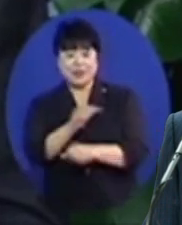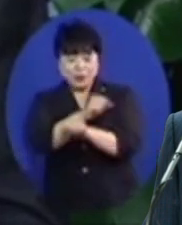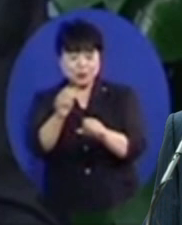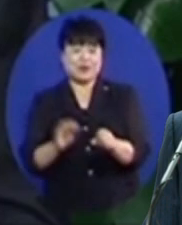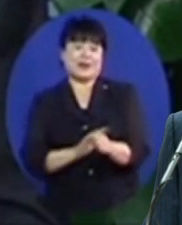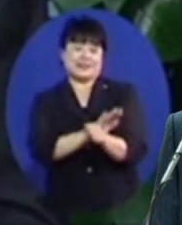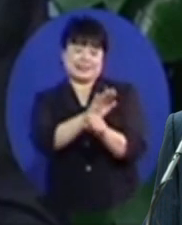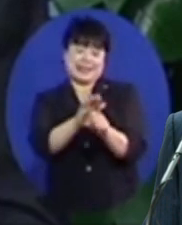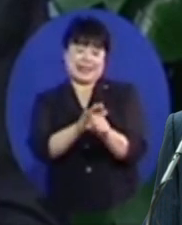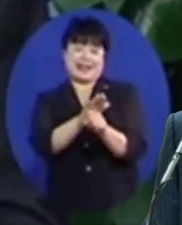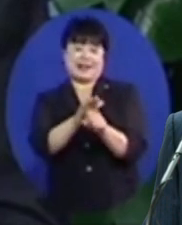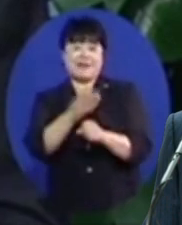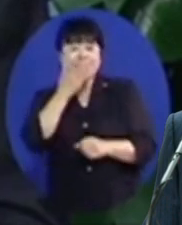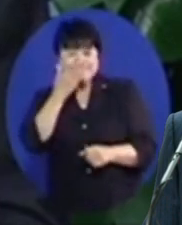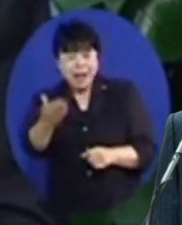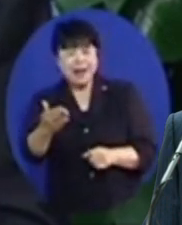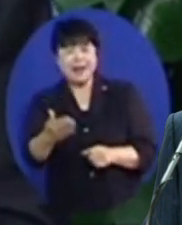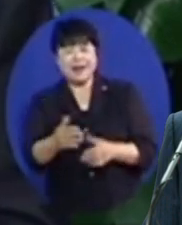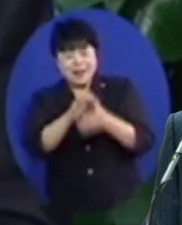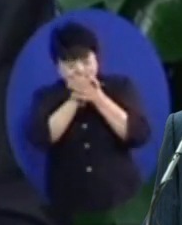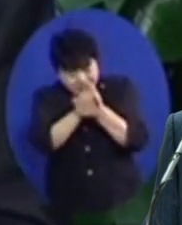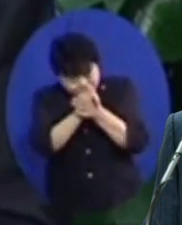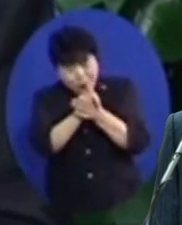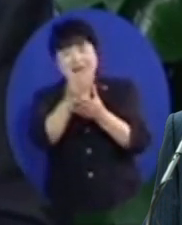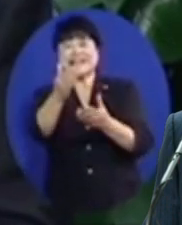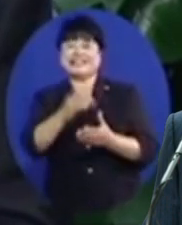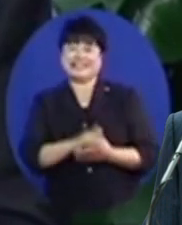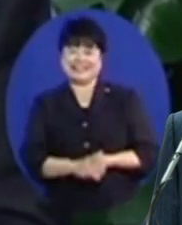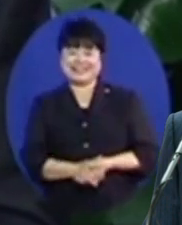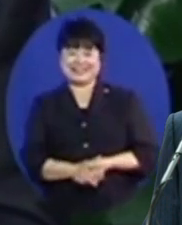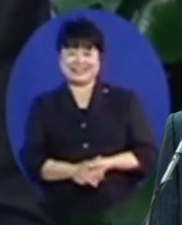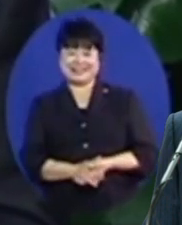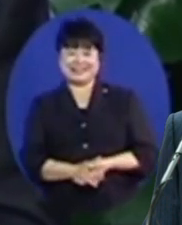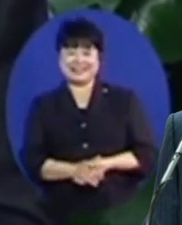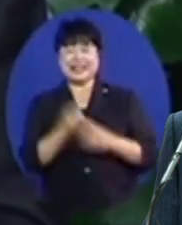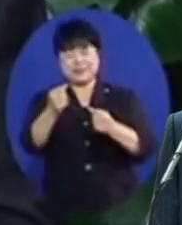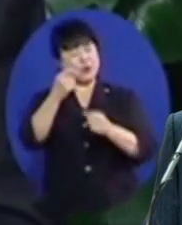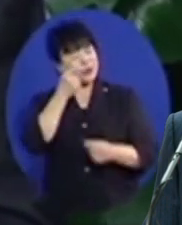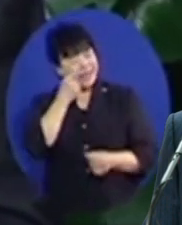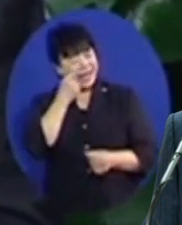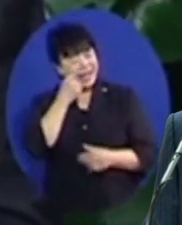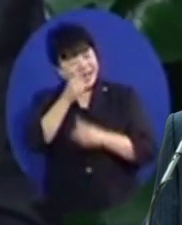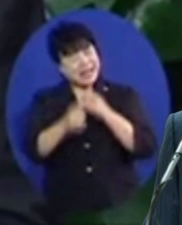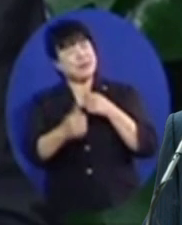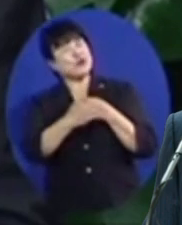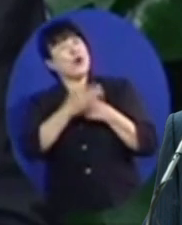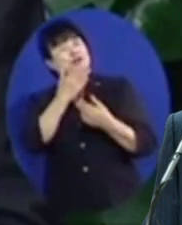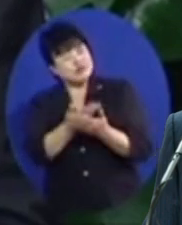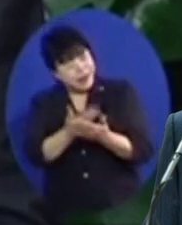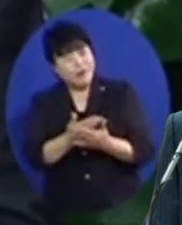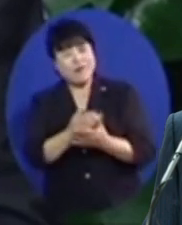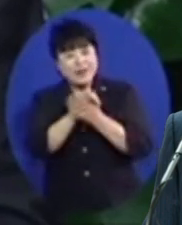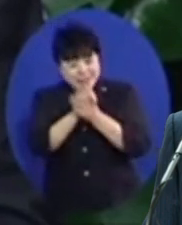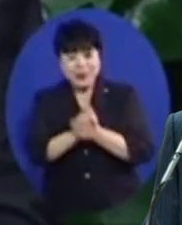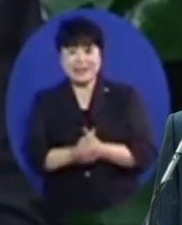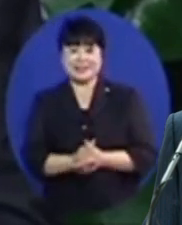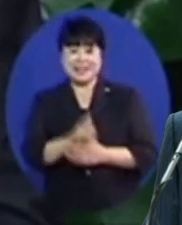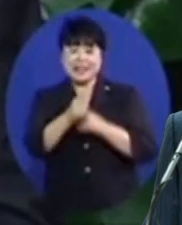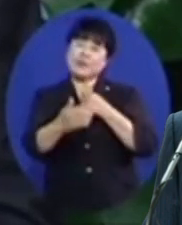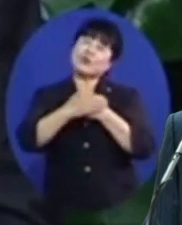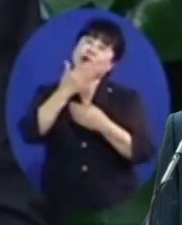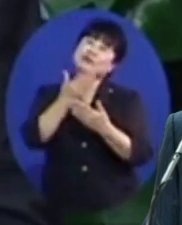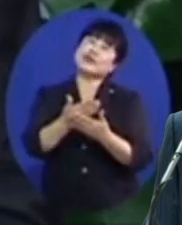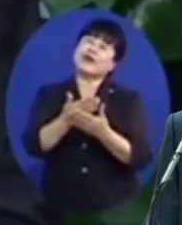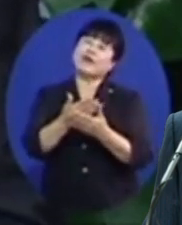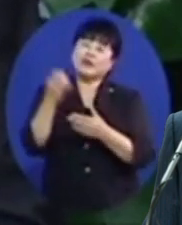용서와 사랑을 하게 해달라고 기도를 해야 되는 것입니다. 내 힘으로 안 되니까 하나님 도움을 받아야지. 하나님은 도와주시기